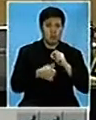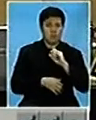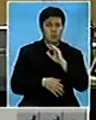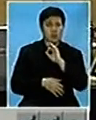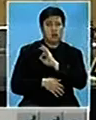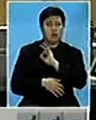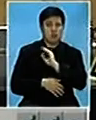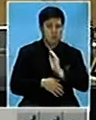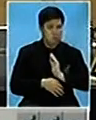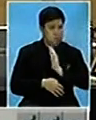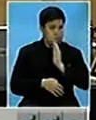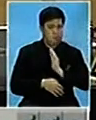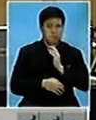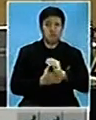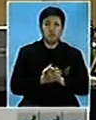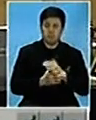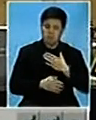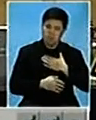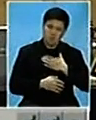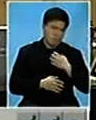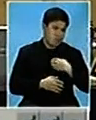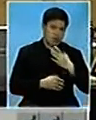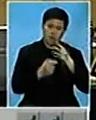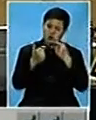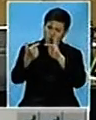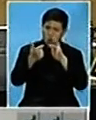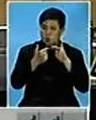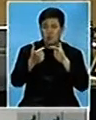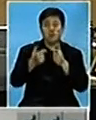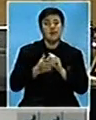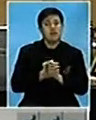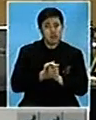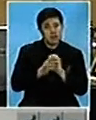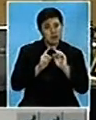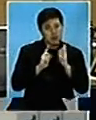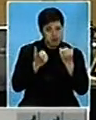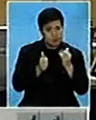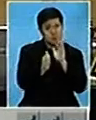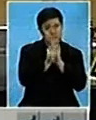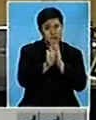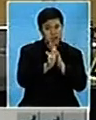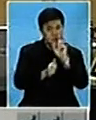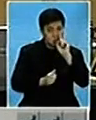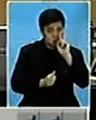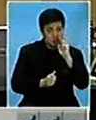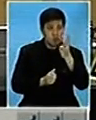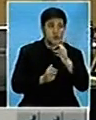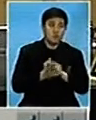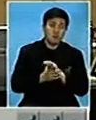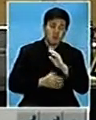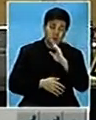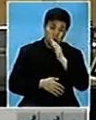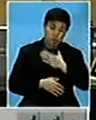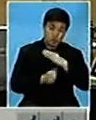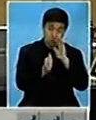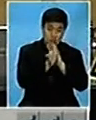เกียรตินะครับผมเองไม่อยากต่อล้อต่อเถียงกับท่านสมาชิกแต่ผมเตือนครั้งนี้เป็นครั้งที่2นะครับถ้าผมเตือนเป็นครั้ง